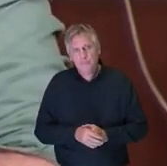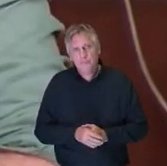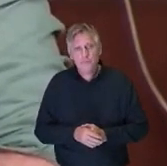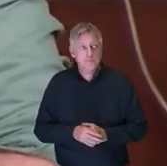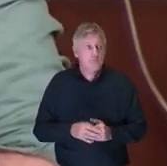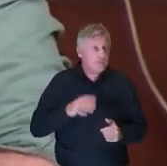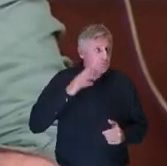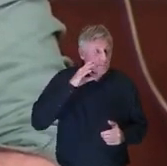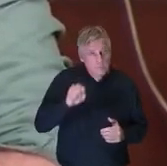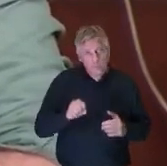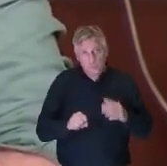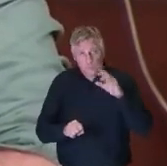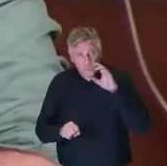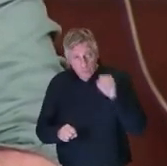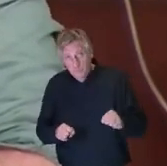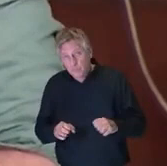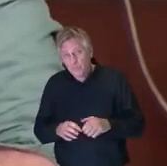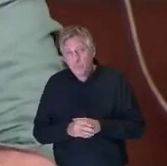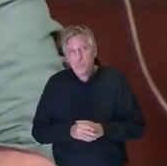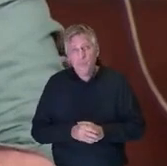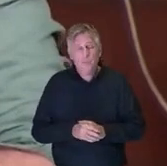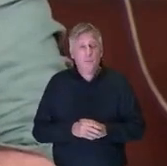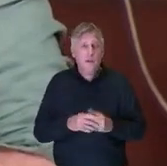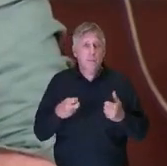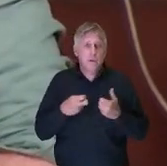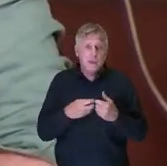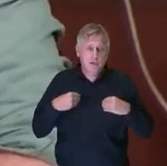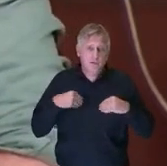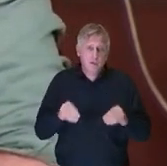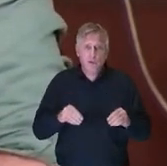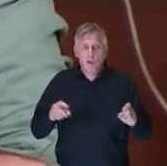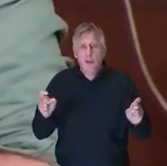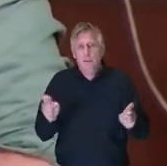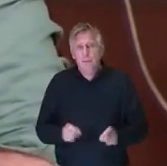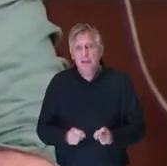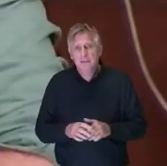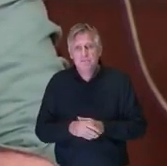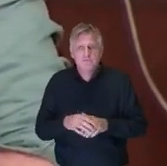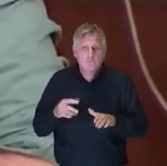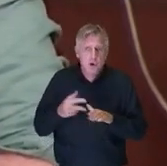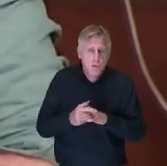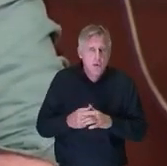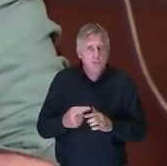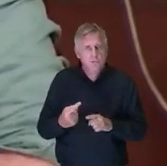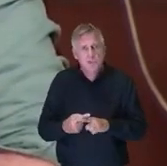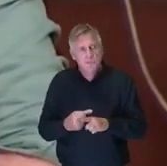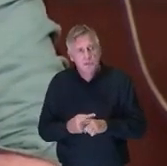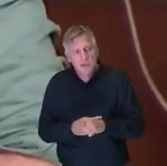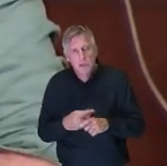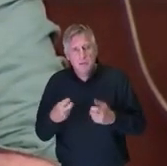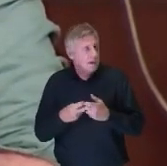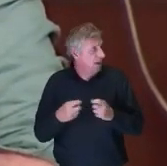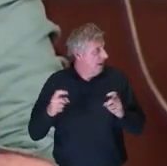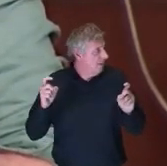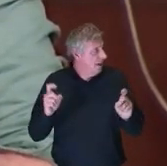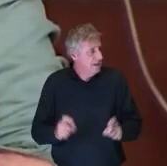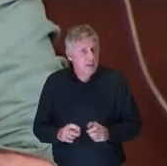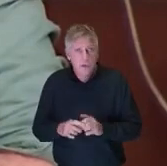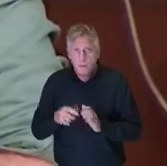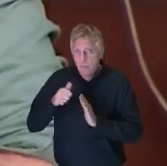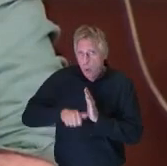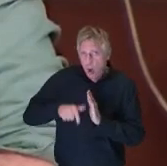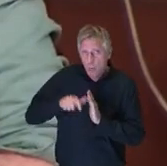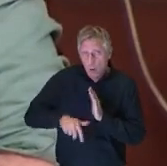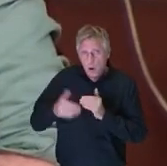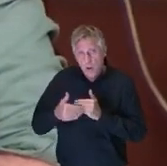par-ci, par-là qu'une baisse des prix de vente commencerait et pourrait se poursuivre dans les prochains mois et prochaines